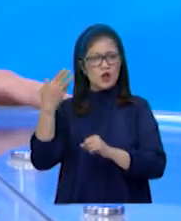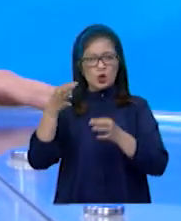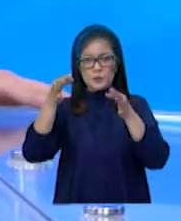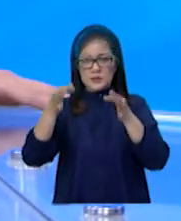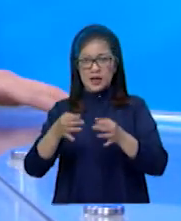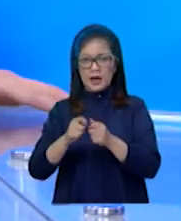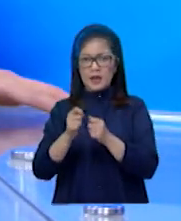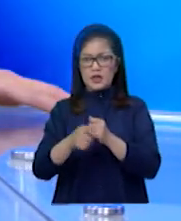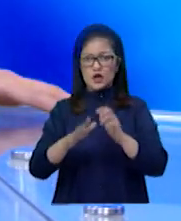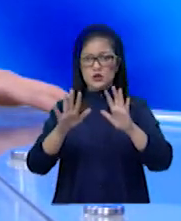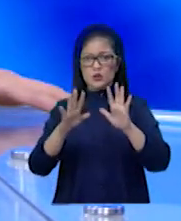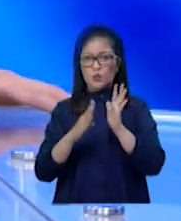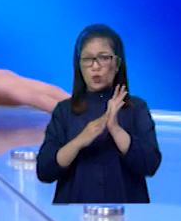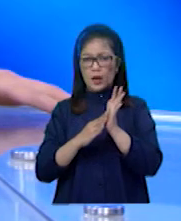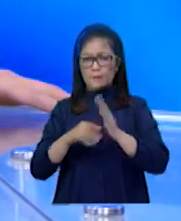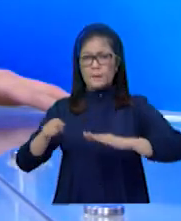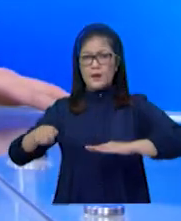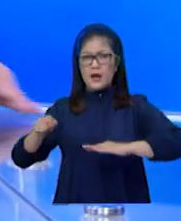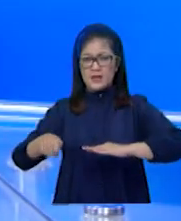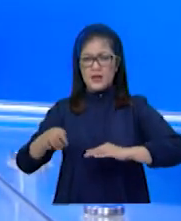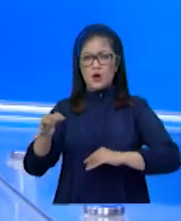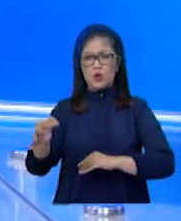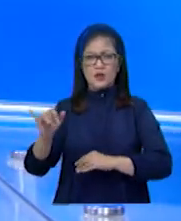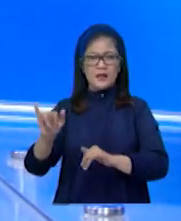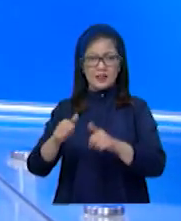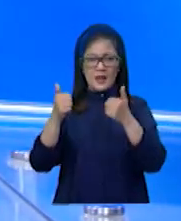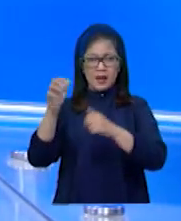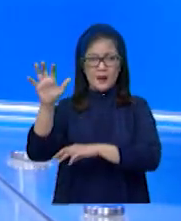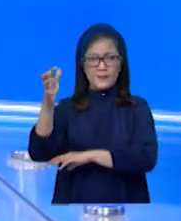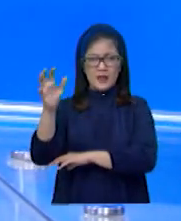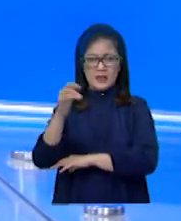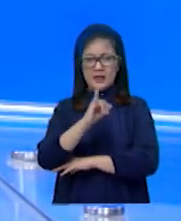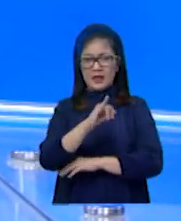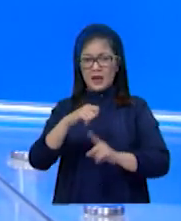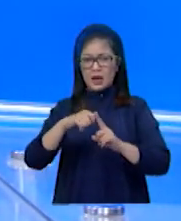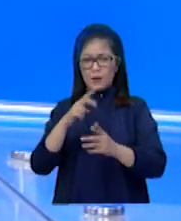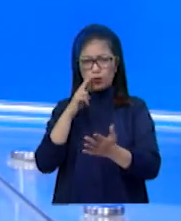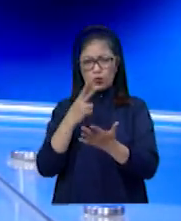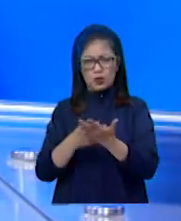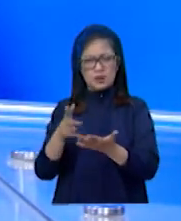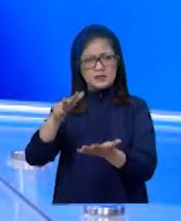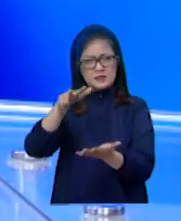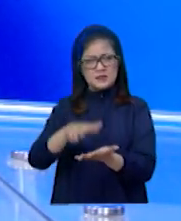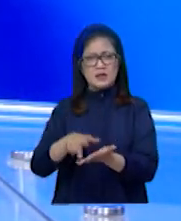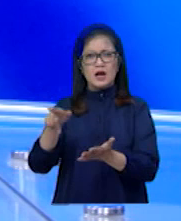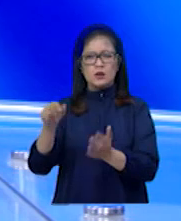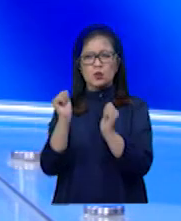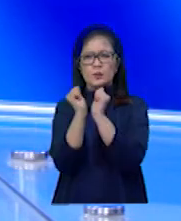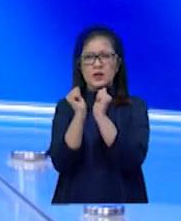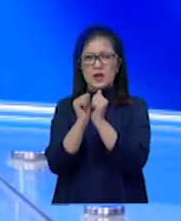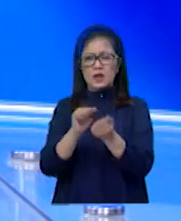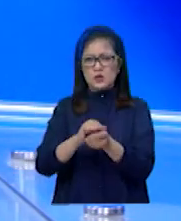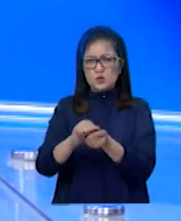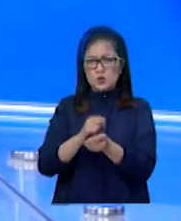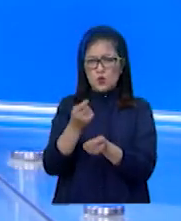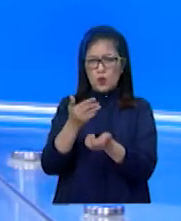miliar rupiah oleh Pengadilan Negeri Kota Tangerang, Banten. Indra Kenz terbukti secara sah melakukan tindak pidana pencucian uang dan melanggar